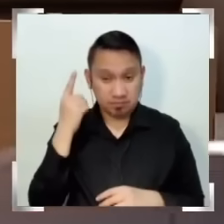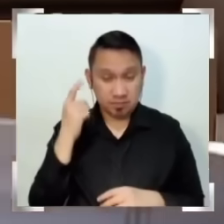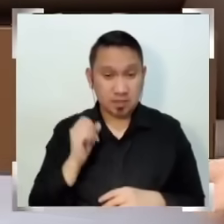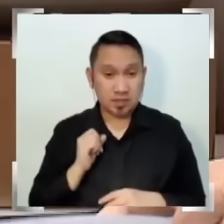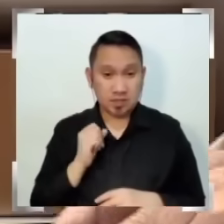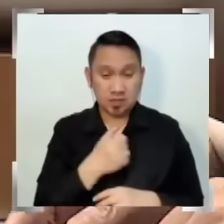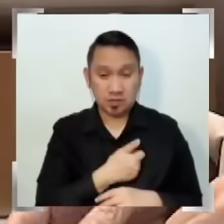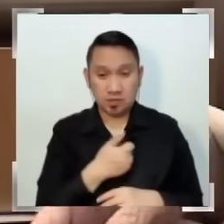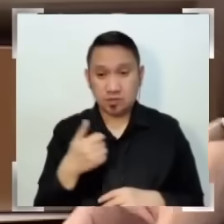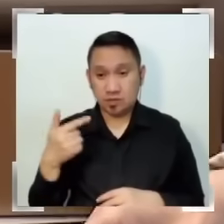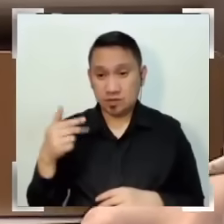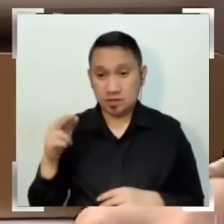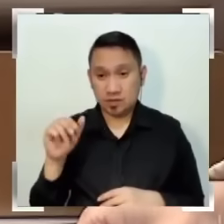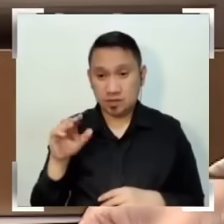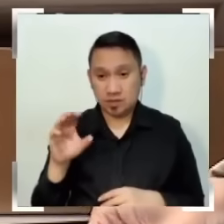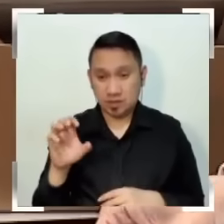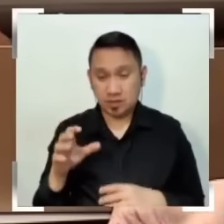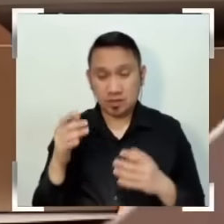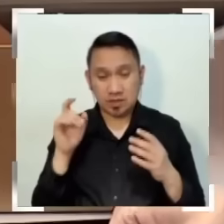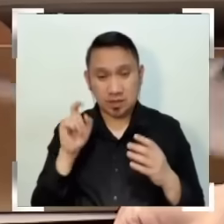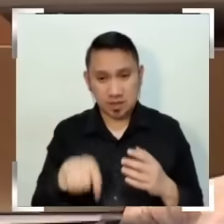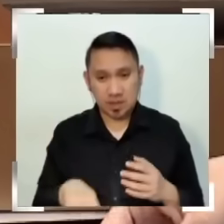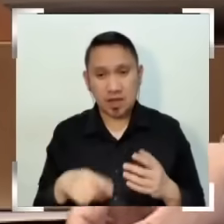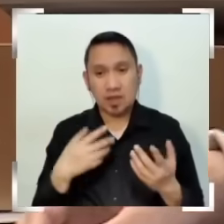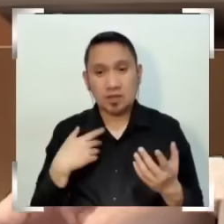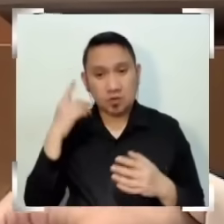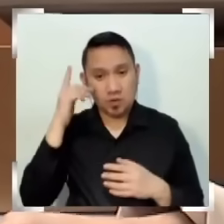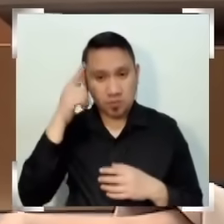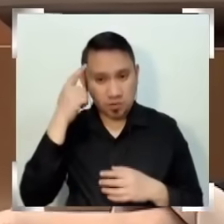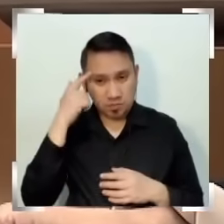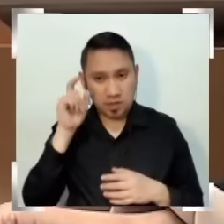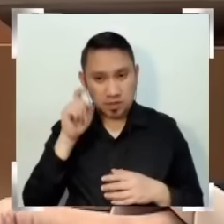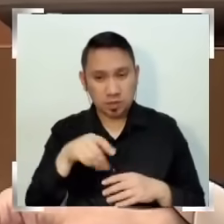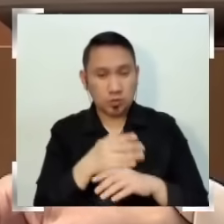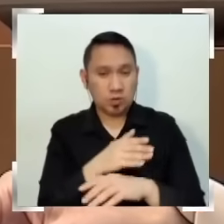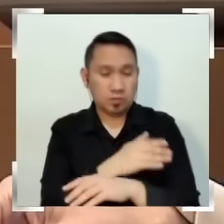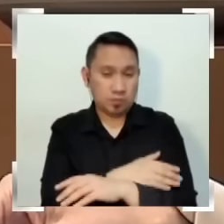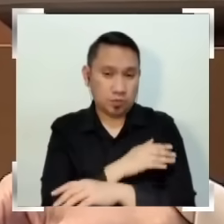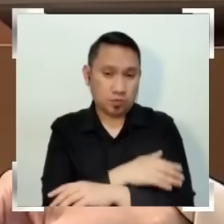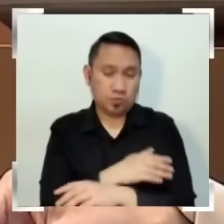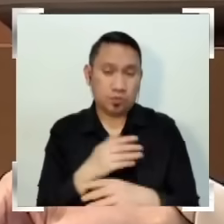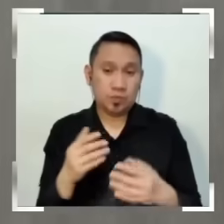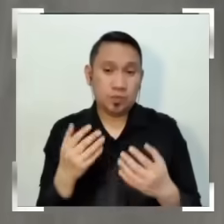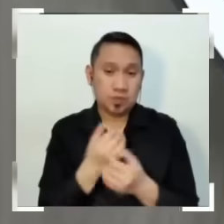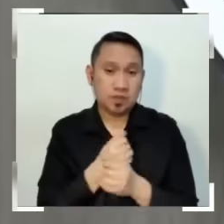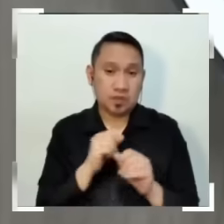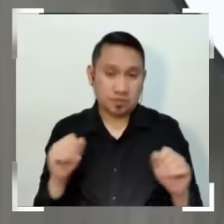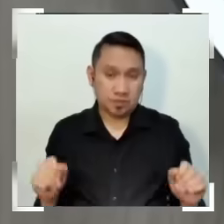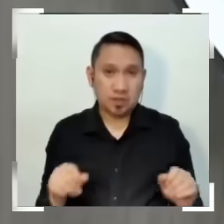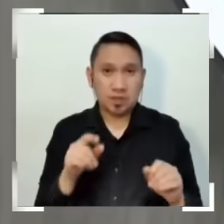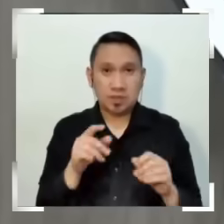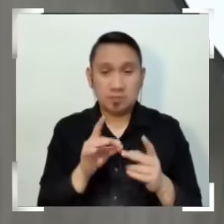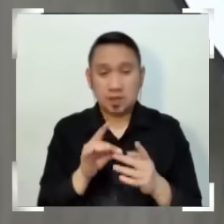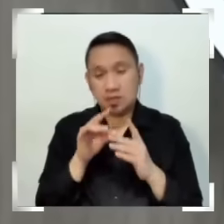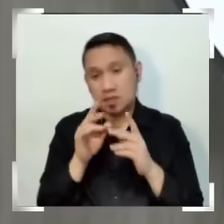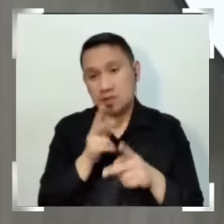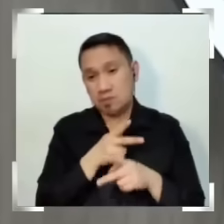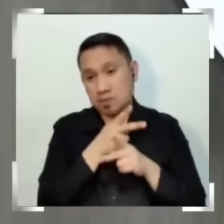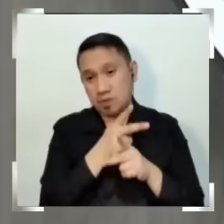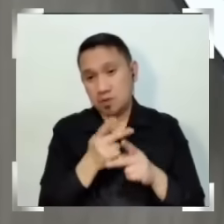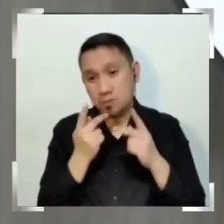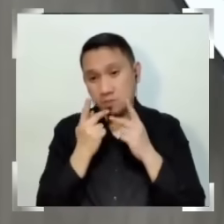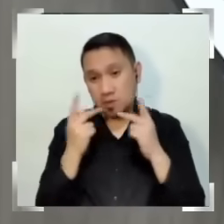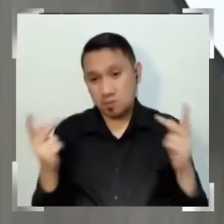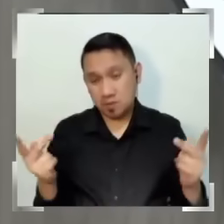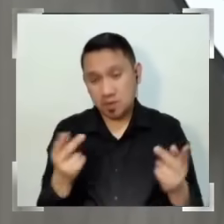ang gobyerno sa malakas na cybersecurity infrastructures para mapakalagaan ng public records. Ang kamera, makikipagtulungan daw